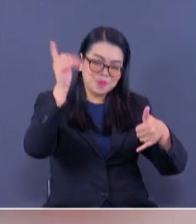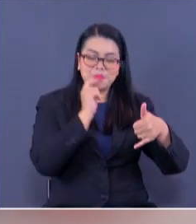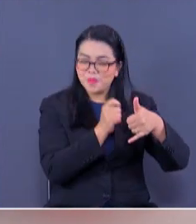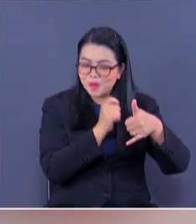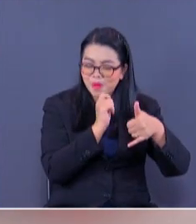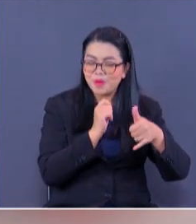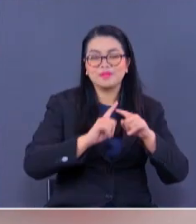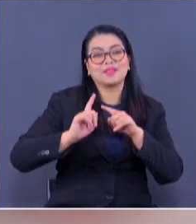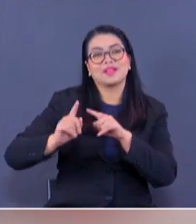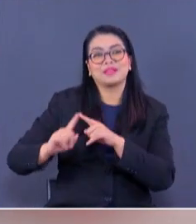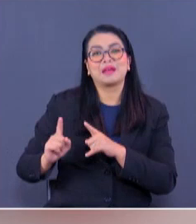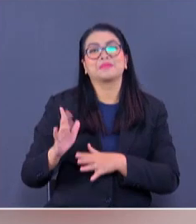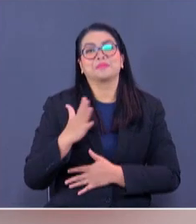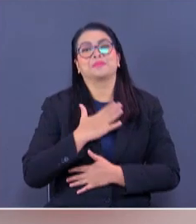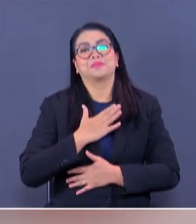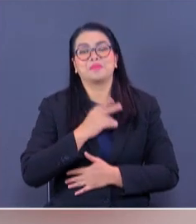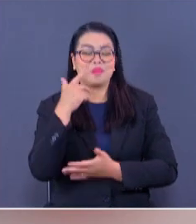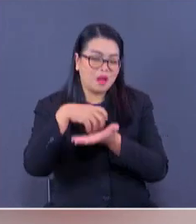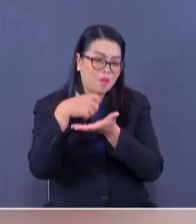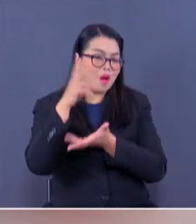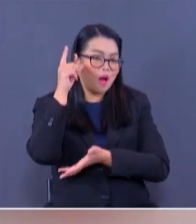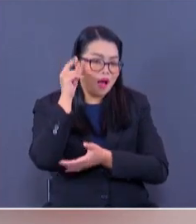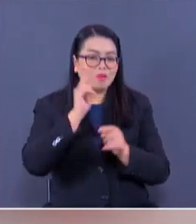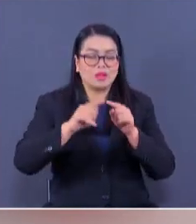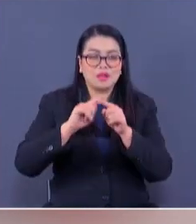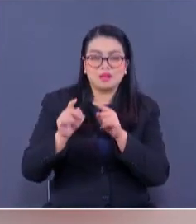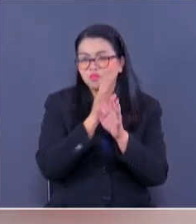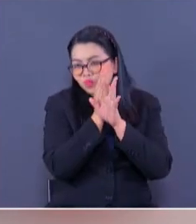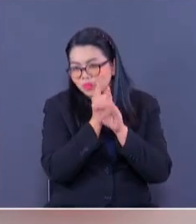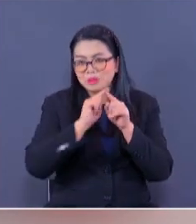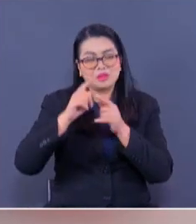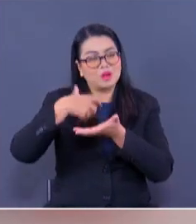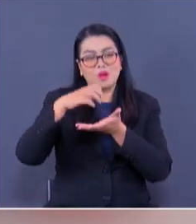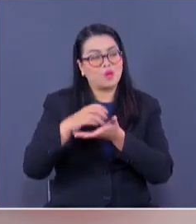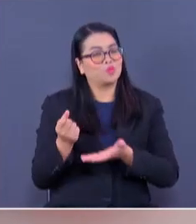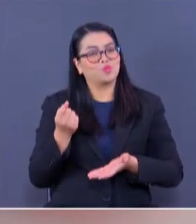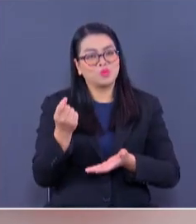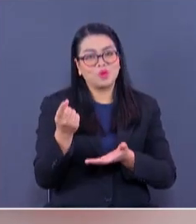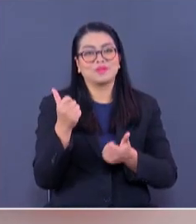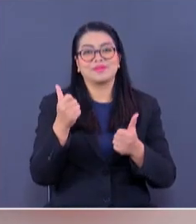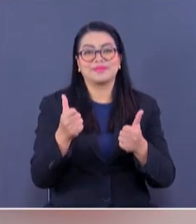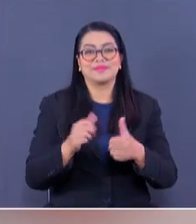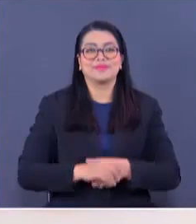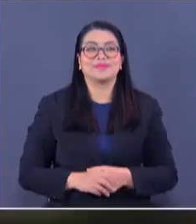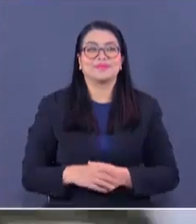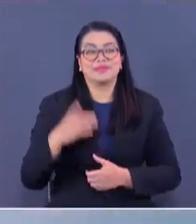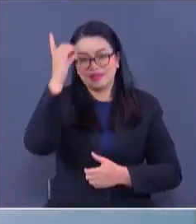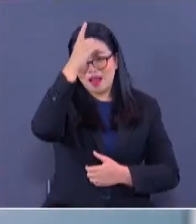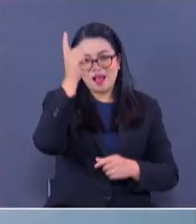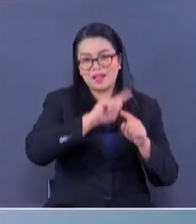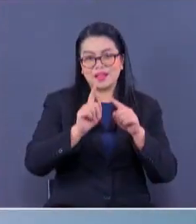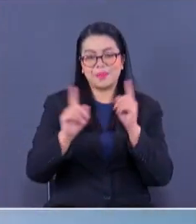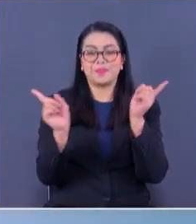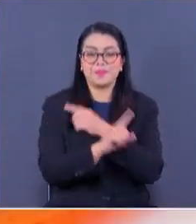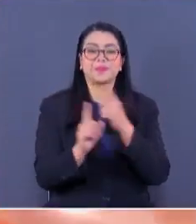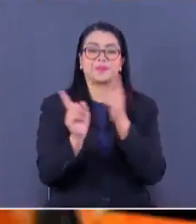จน์อานนท์ปุ้มปุ้ยพันธิภาเป็กกี้ศรีธัญญานิกกี้ณชัดสานินิภาพรและอาร์ตพสุทธ์ค่ะที่ก็จะสลับกันมาเม้าม